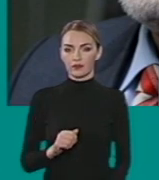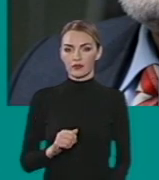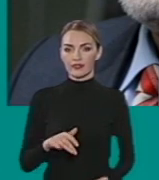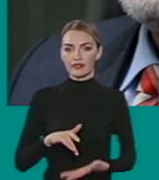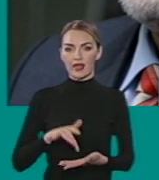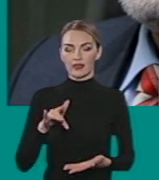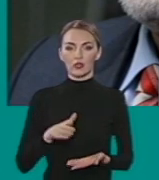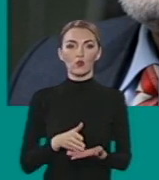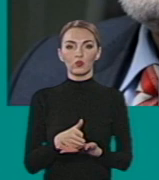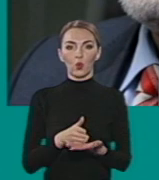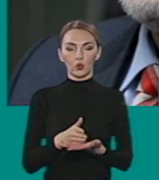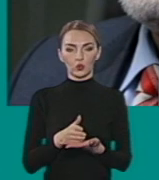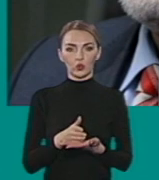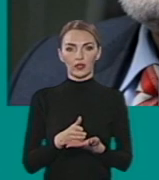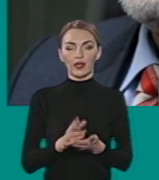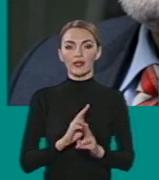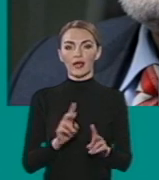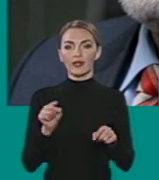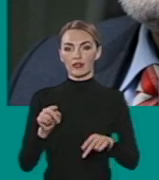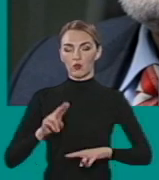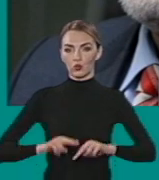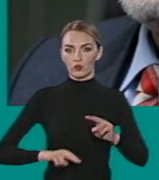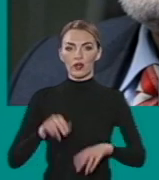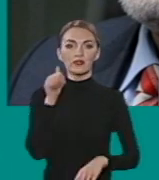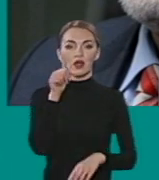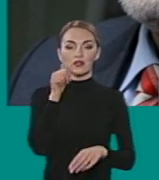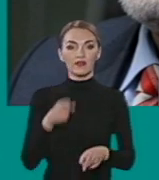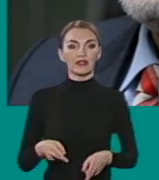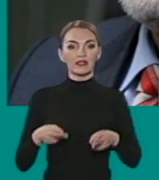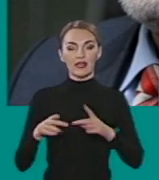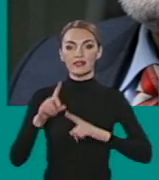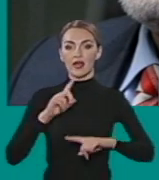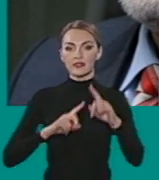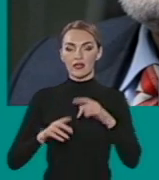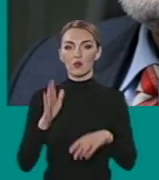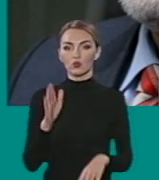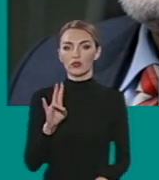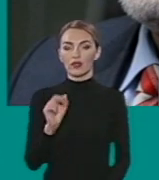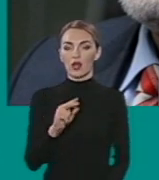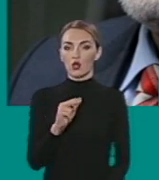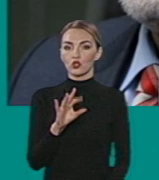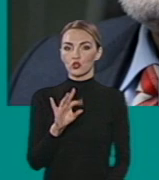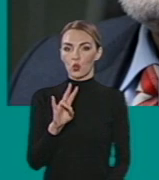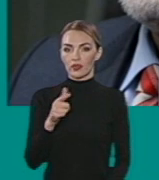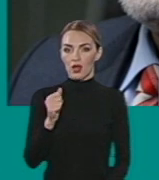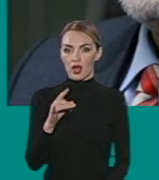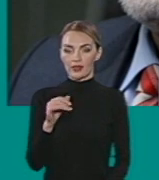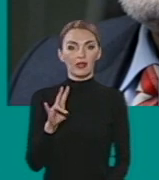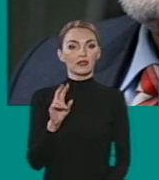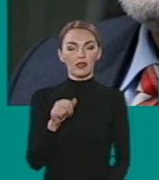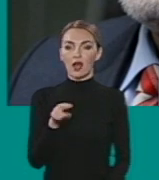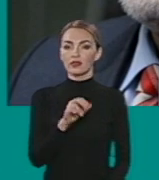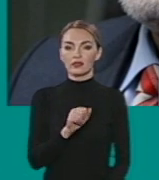центр послуг, які там побудували. Завтра виїзне засідання буде на Чонгарі. На дамбі ми не були. Не були,